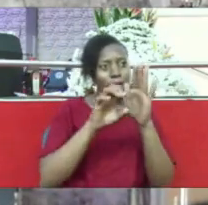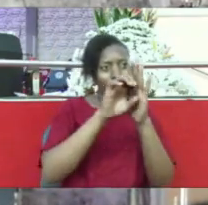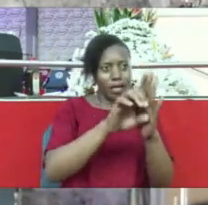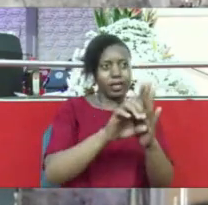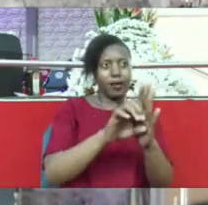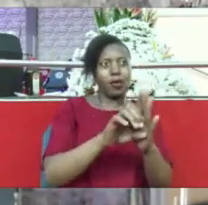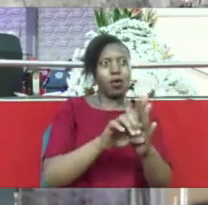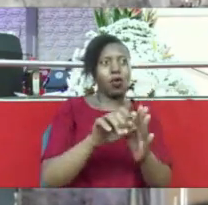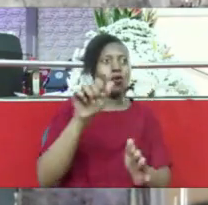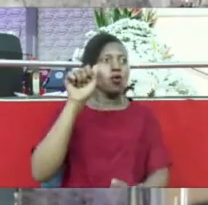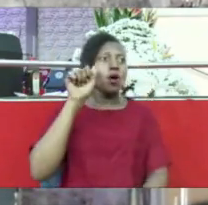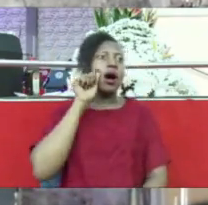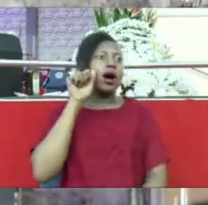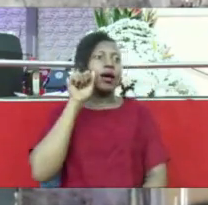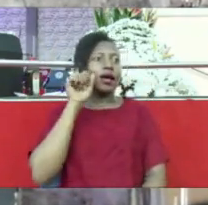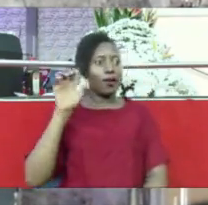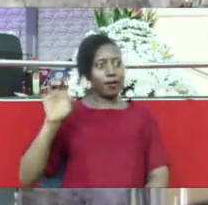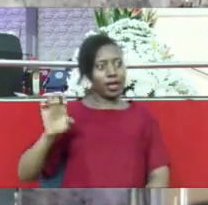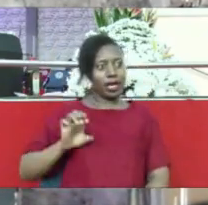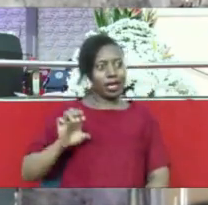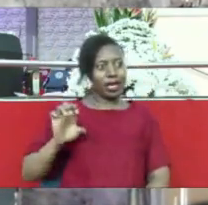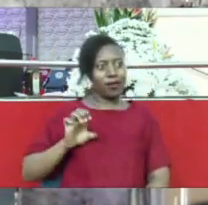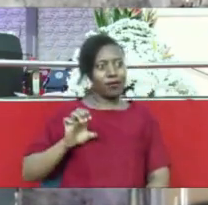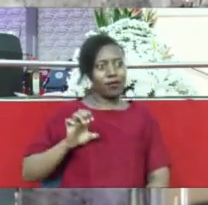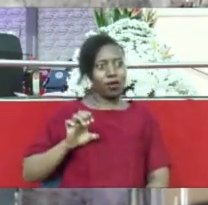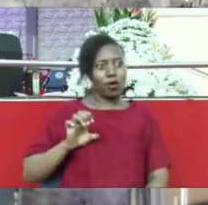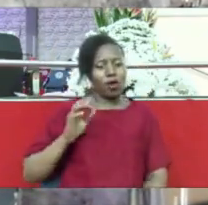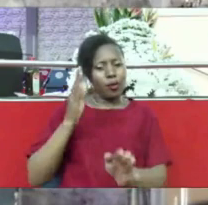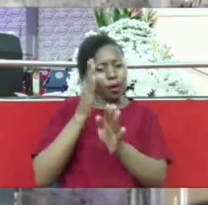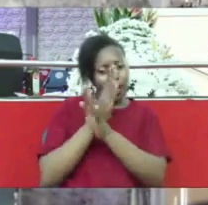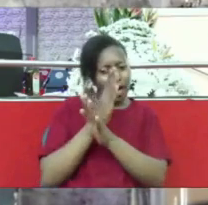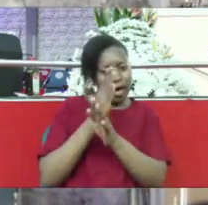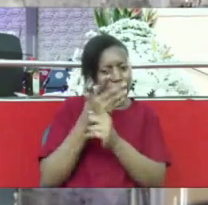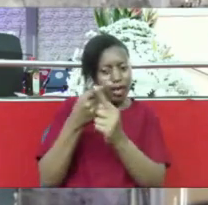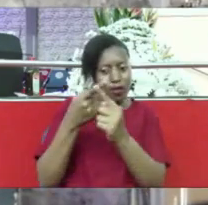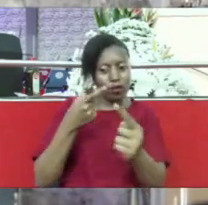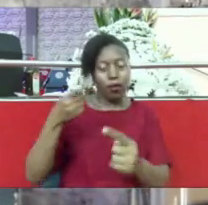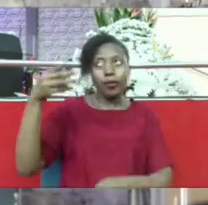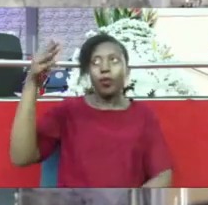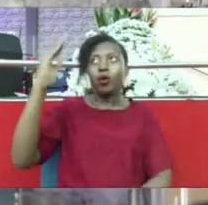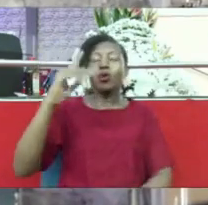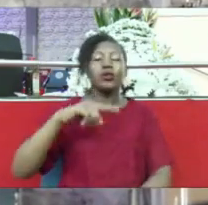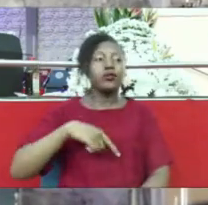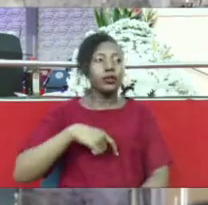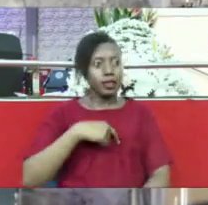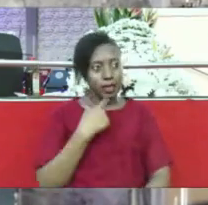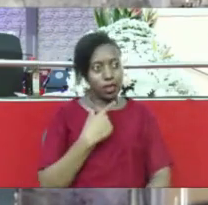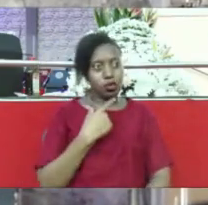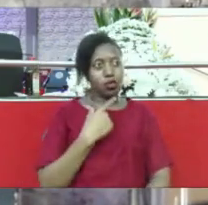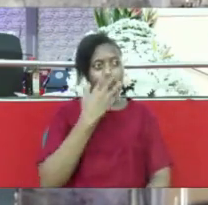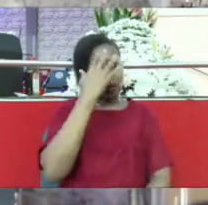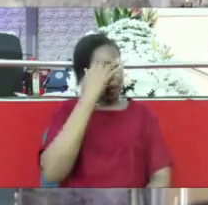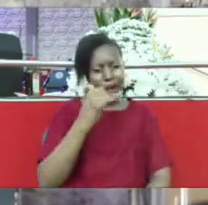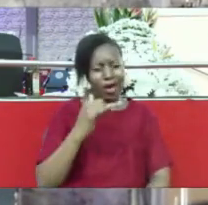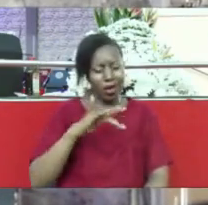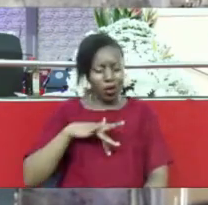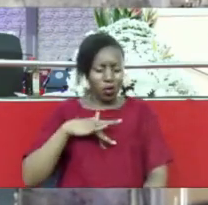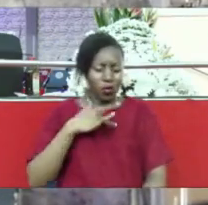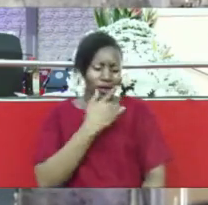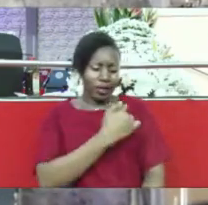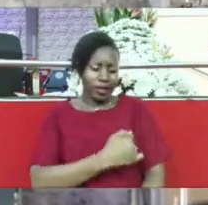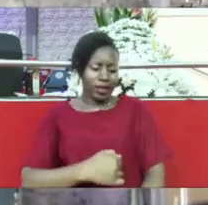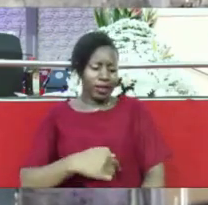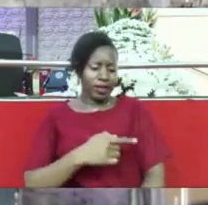Hawa. You may be hiding from God's visitation. Unaweza kuwa unajificha kutokumuondokea Mungu. Because you feel guilty. Kwa